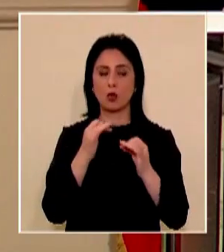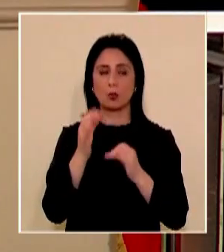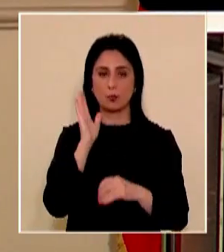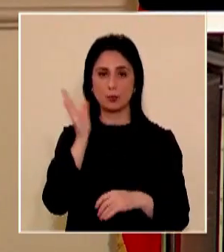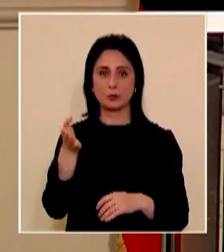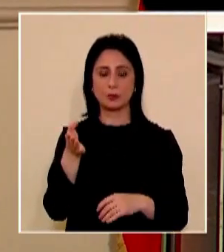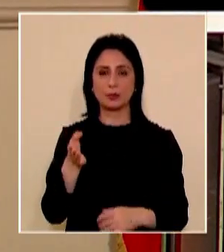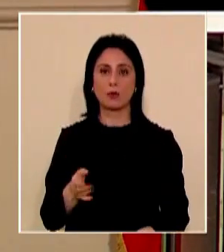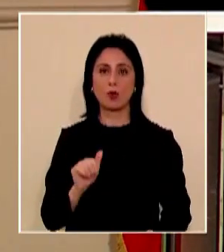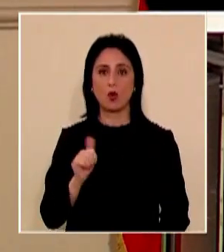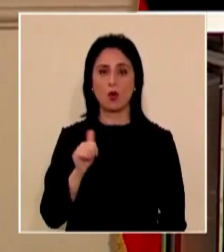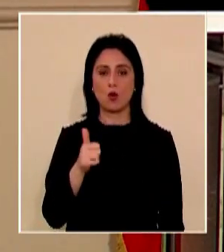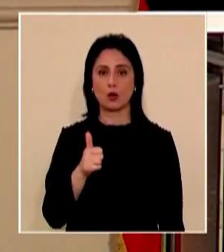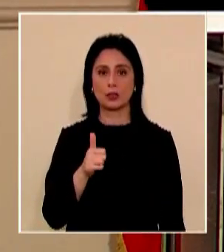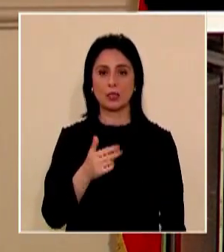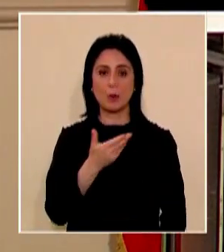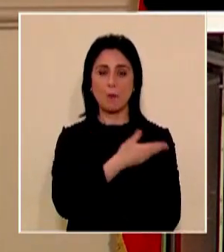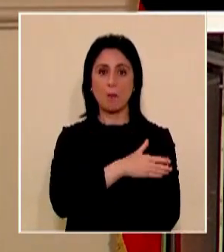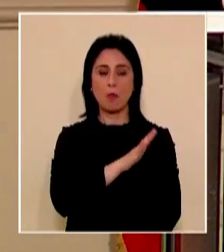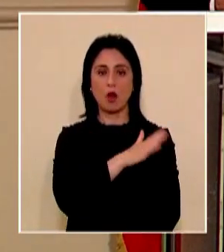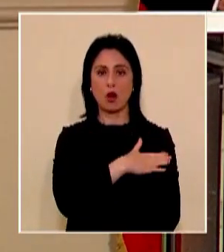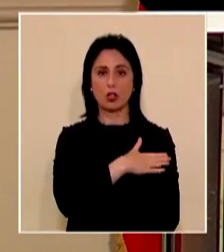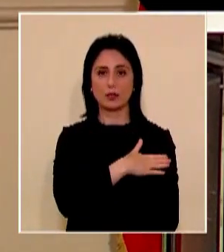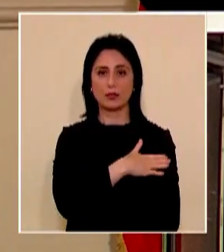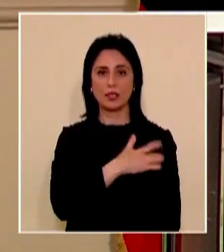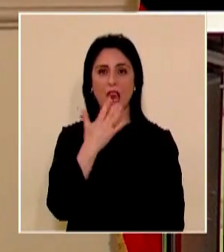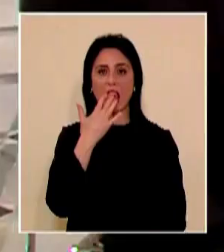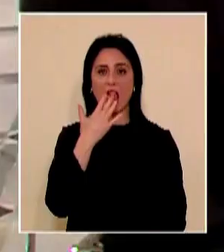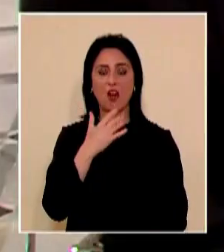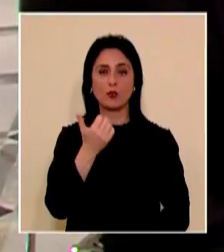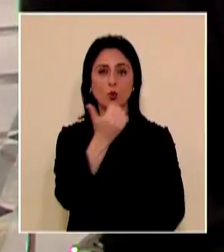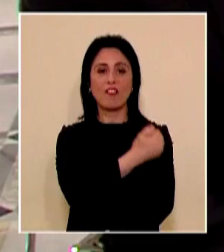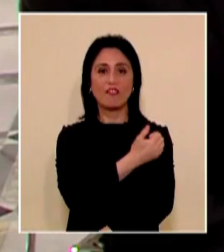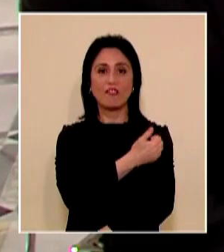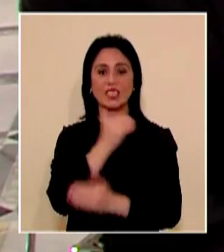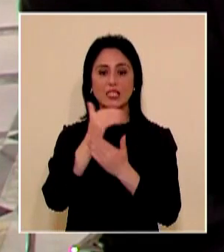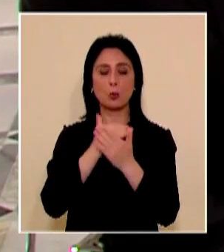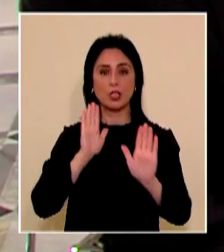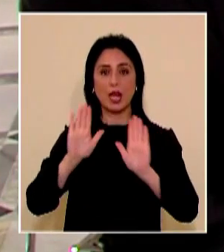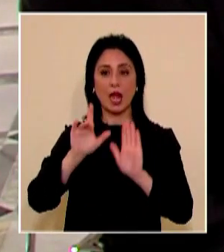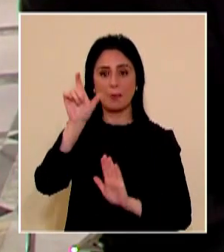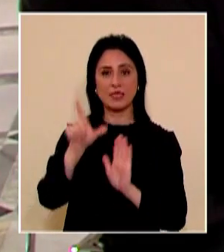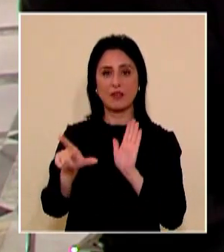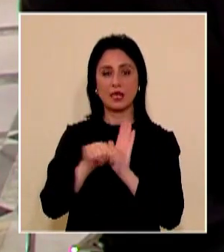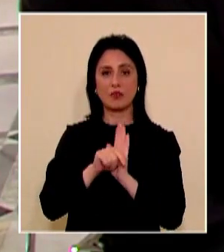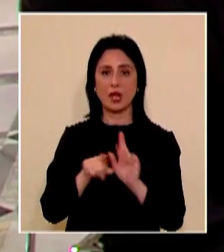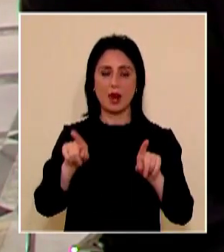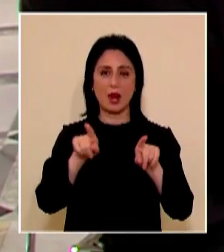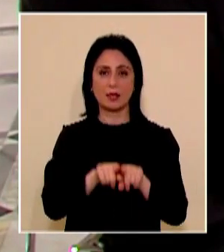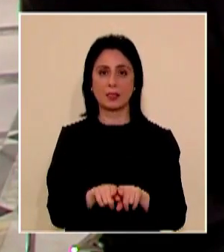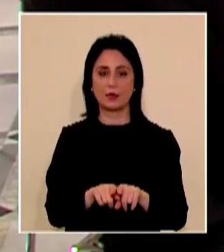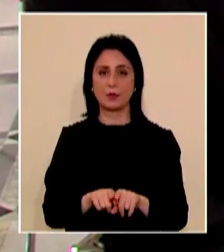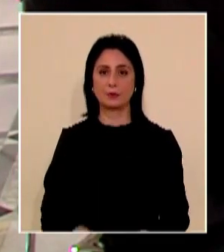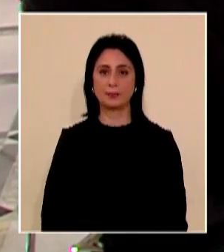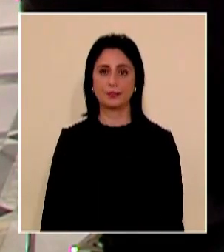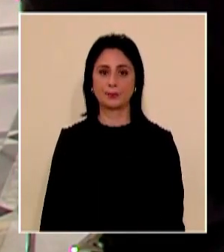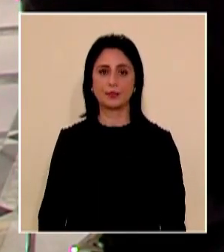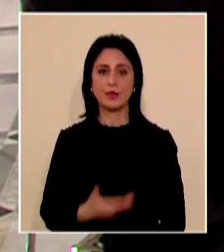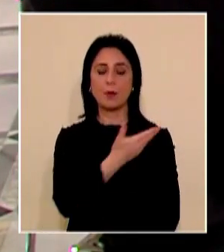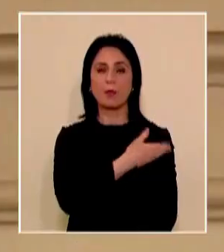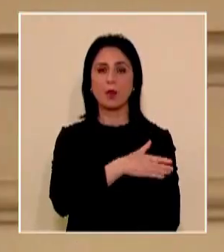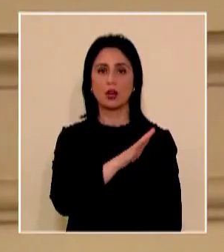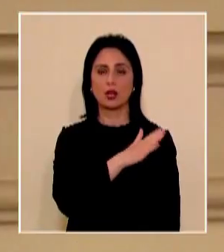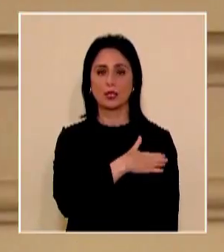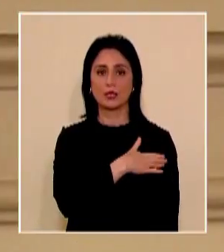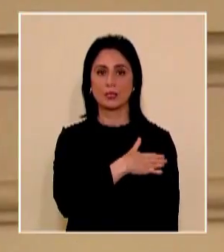jako koordynatorem Narodowego Programu Szczepień, jak i z panem ministrem zdrowia, panem ministrem Niedzielskim, jak